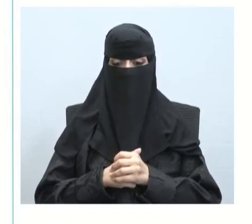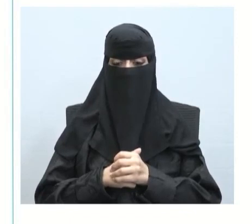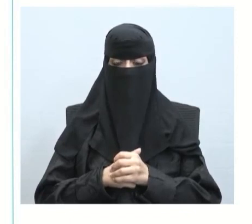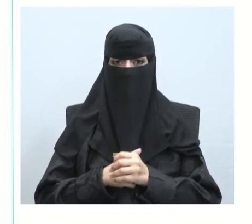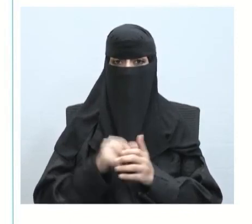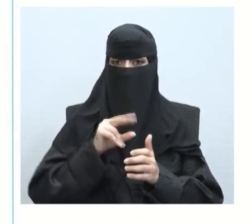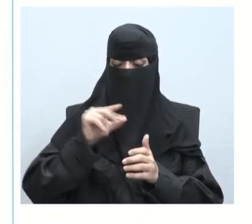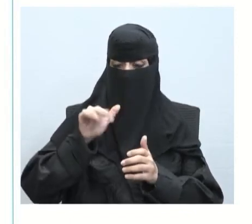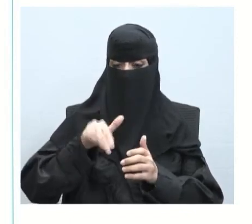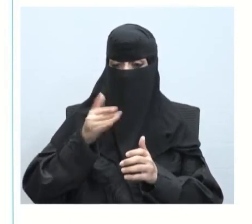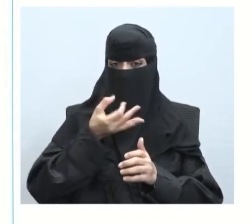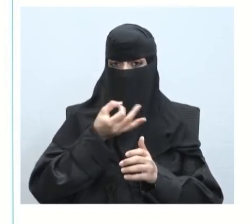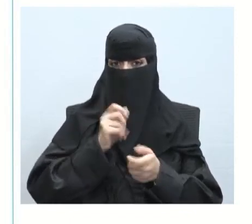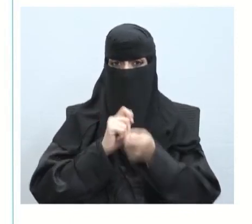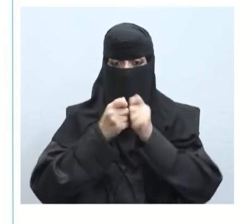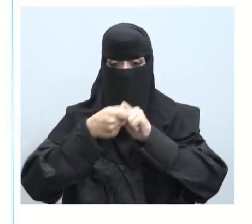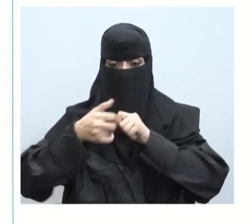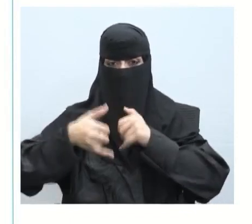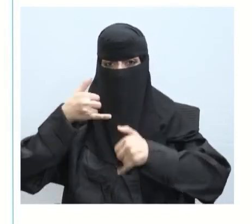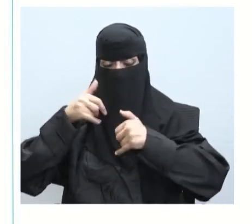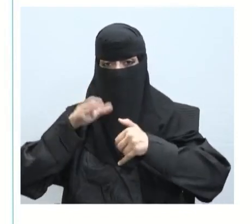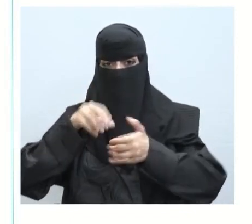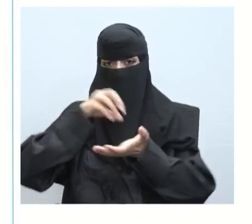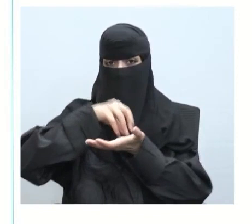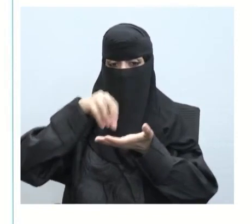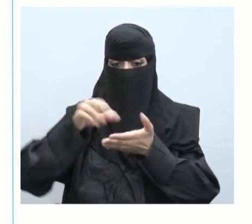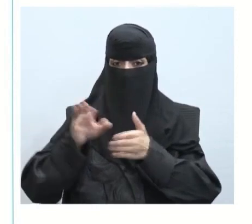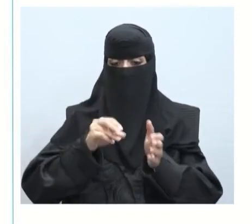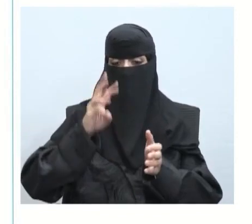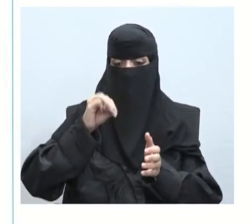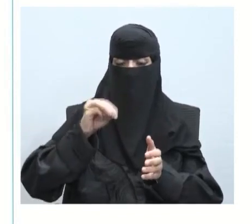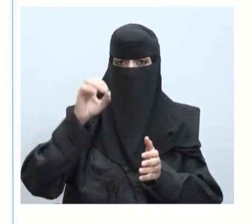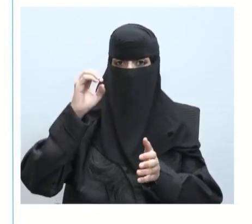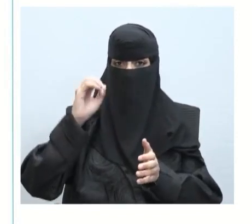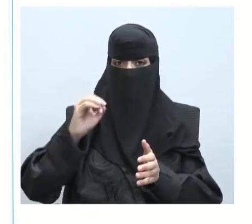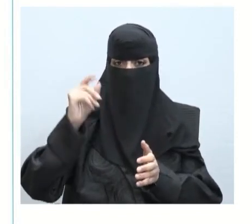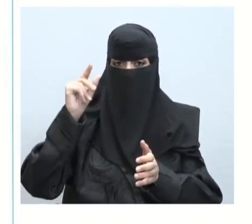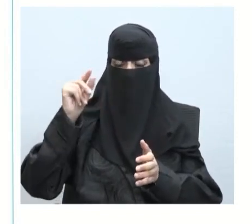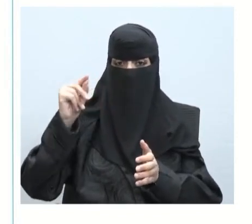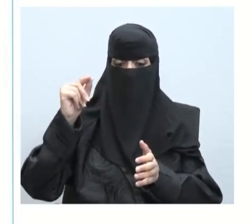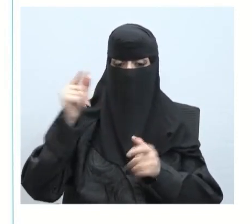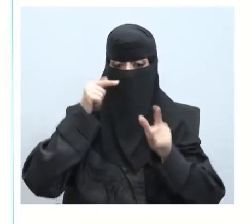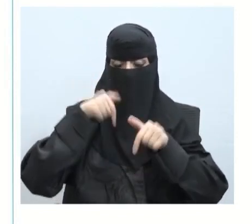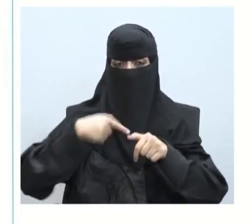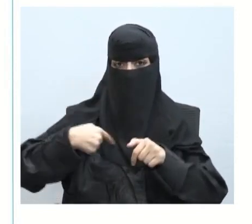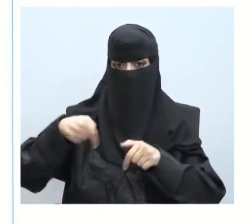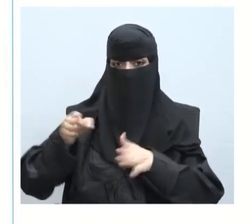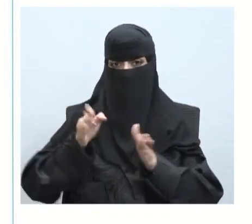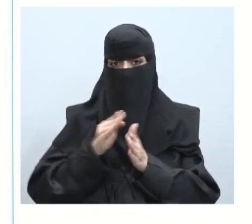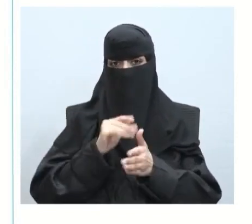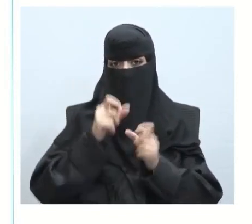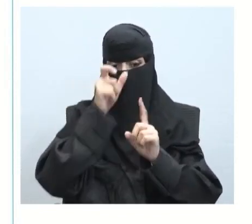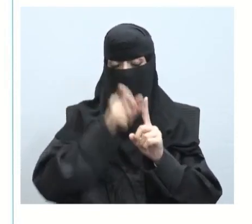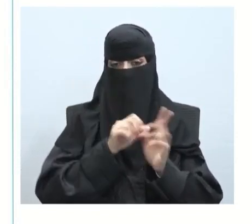كما ذكرنا متغيرات الاتصال بالوسيط الام كيو تي تي، اولا كلاينت اي دي وهو اسم العميل،